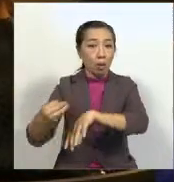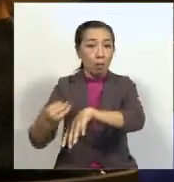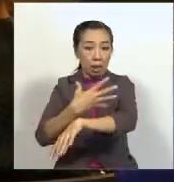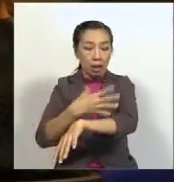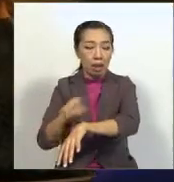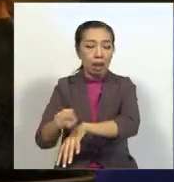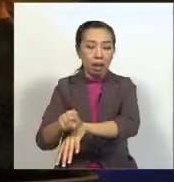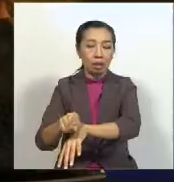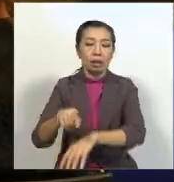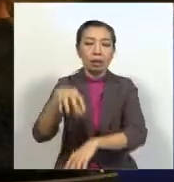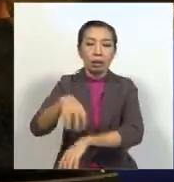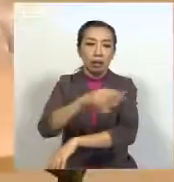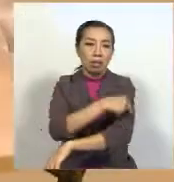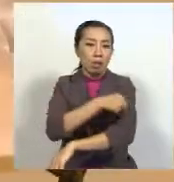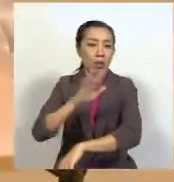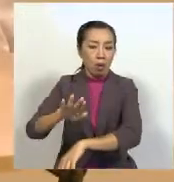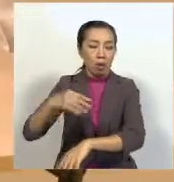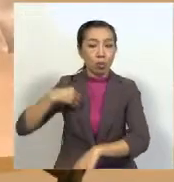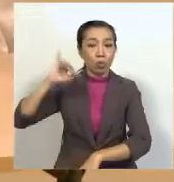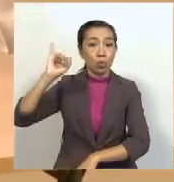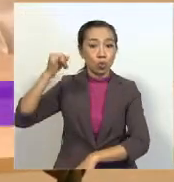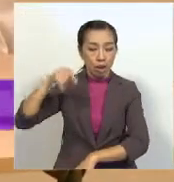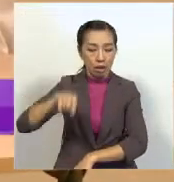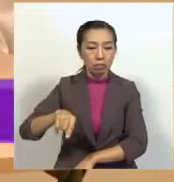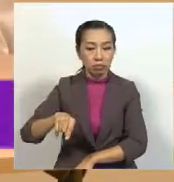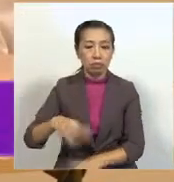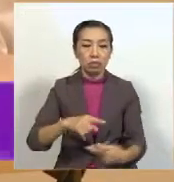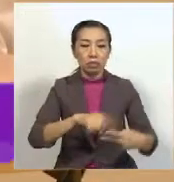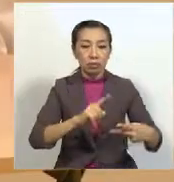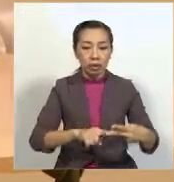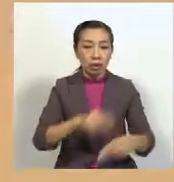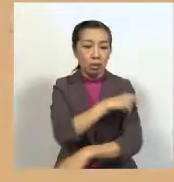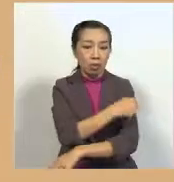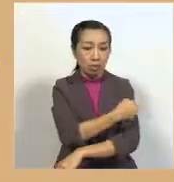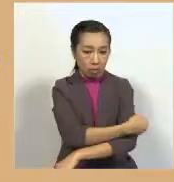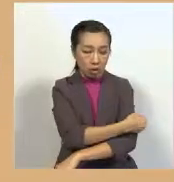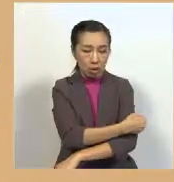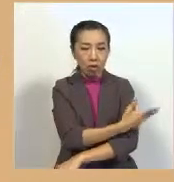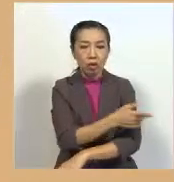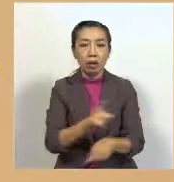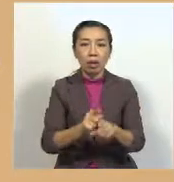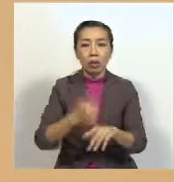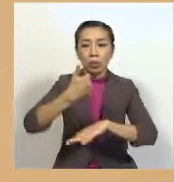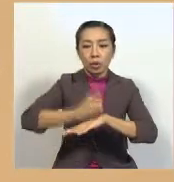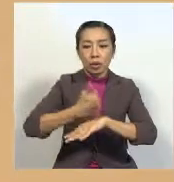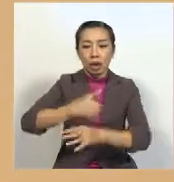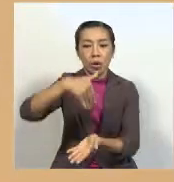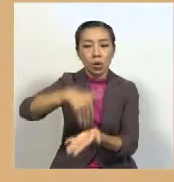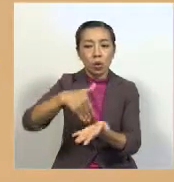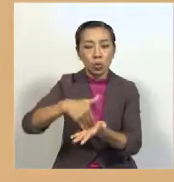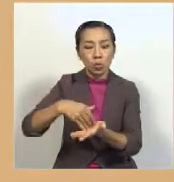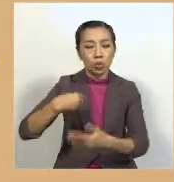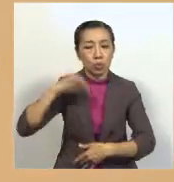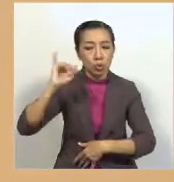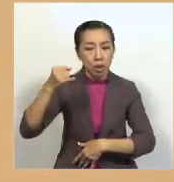สตร์คณะแพทยศาสตร์จุฬาลงกรณ์มหาวิทยาลัยพร้อมด้วยนายแพทย์ชนบช่วงโชติผู้อำนวยการศูนย์จุฬ